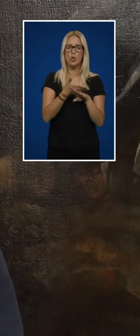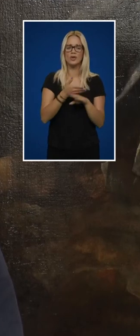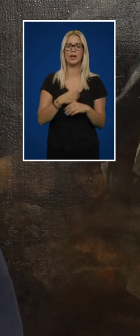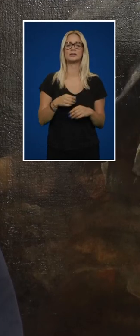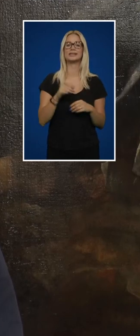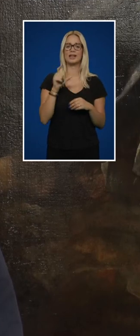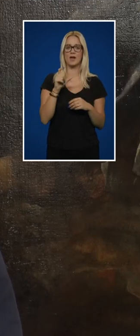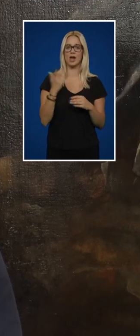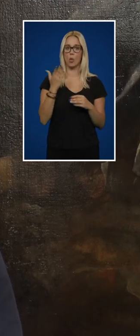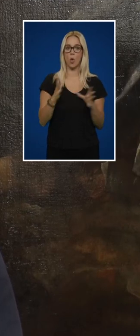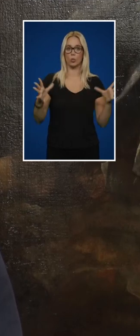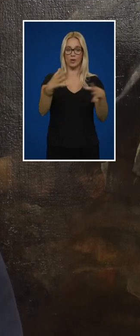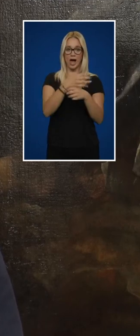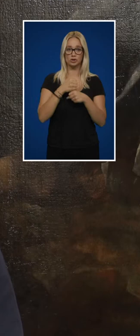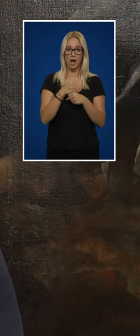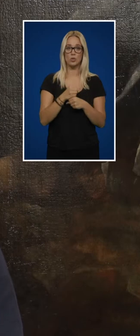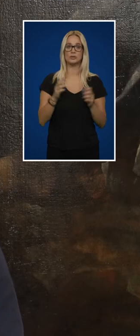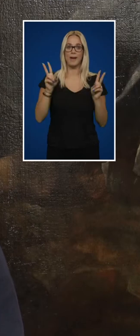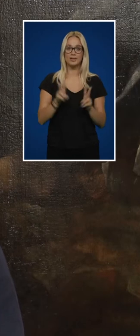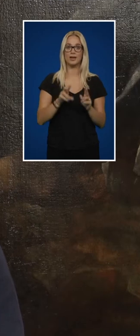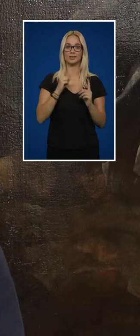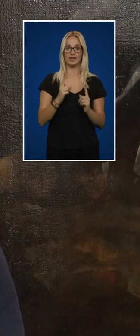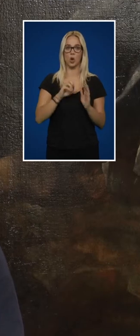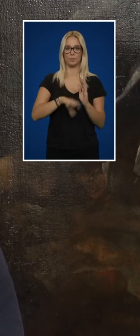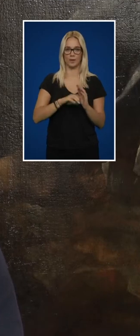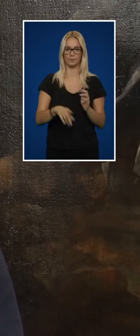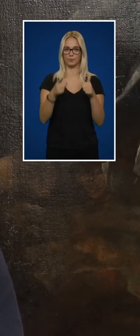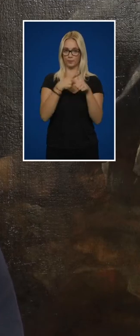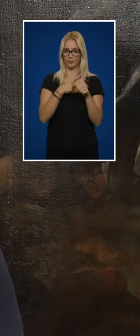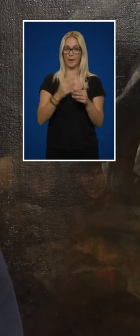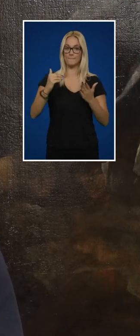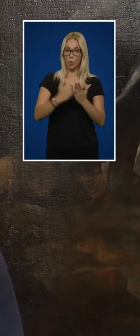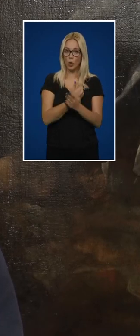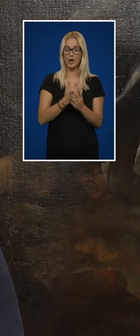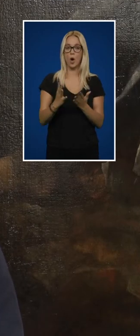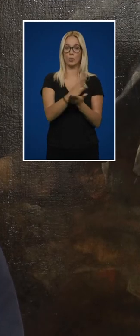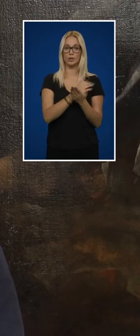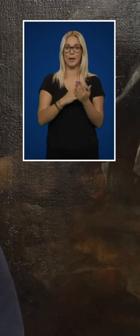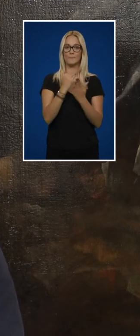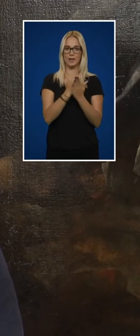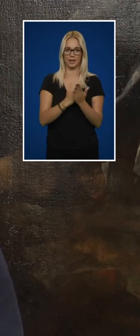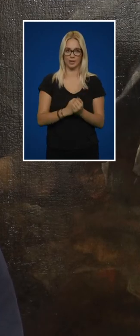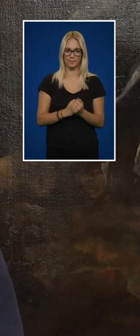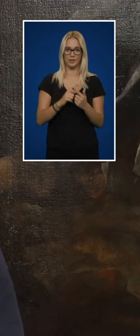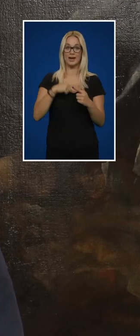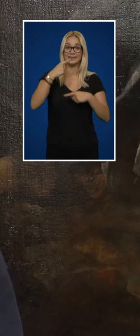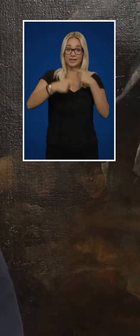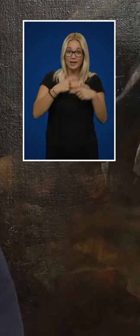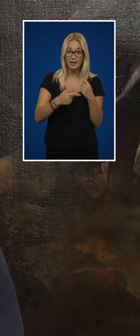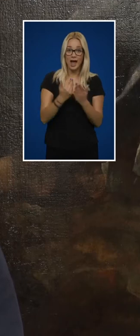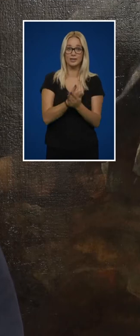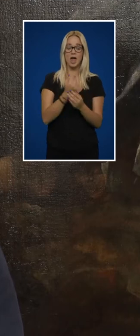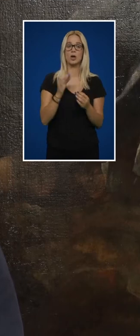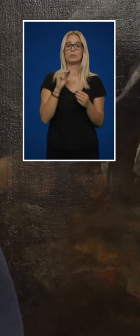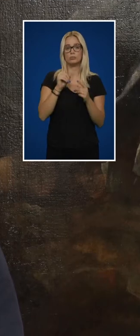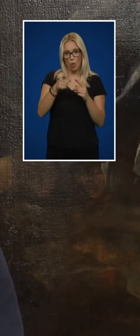može doprinijeti održivom gospodarenju otpadom, a kroz osnovne ciljeve koji obuhvaćaju zapravo u startu smanjenje nastanka otpada, ponovnu